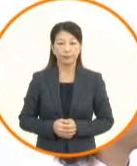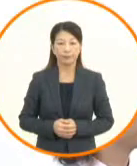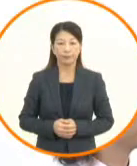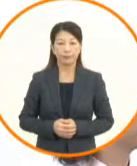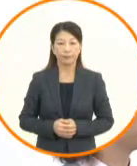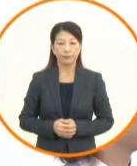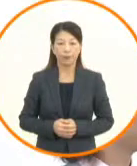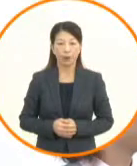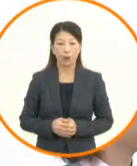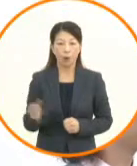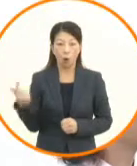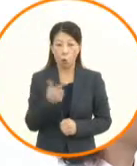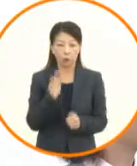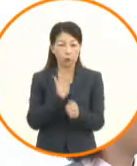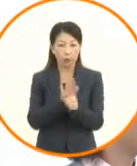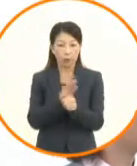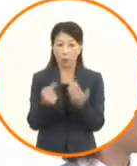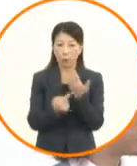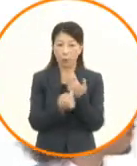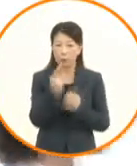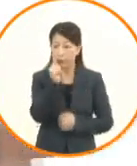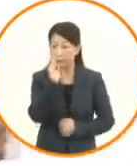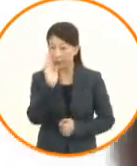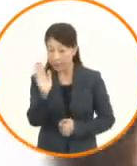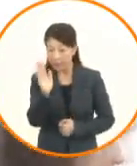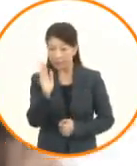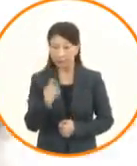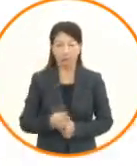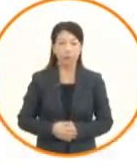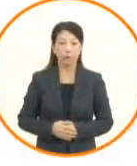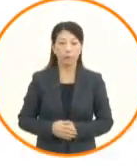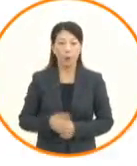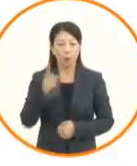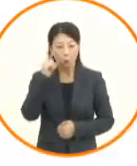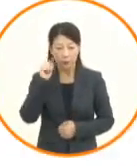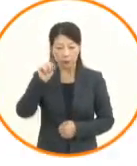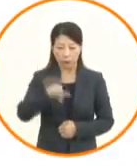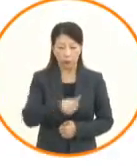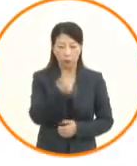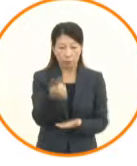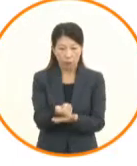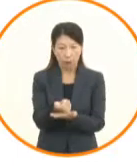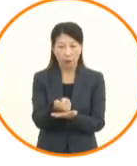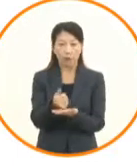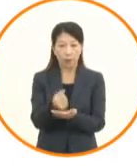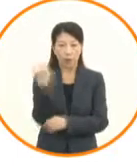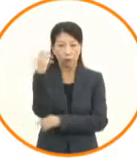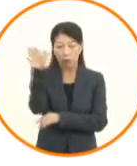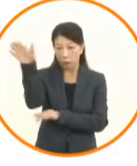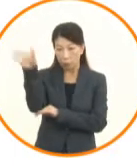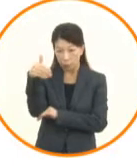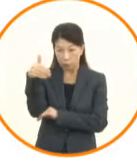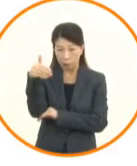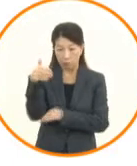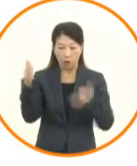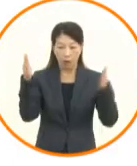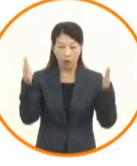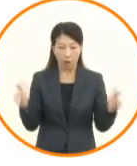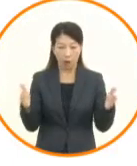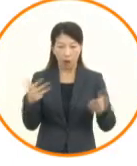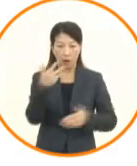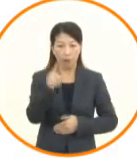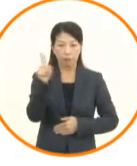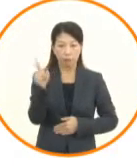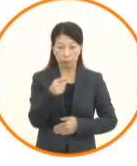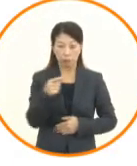応急手当のポイントを教えてください。 はい、まず不幸にして人が倒れてしまった場合、救急車を呼ぶわけですが、救急車は到着までおよそ